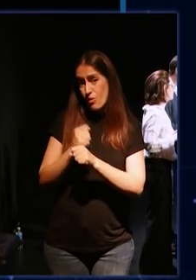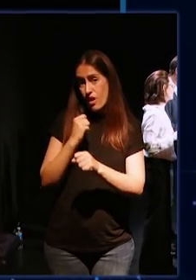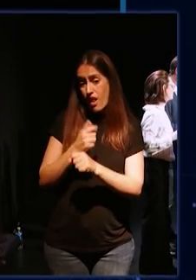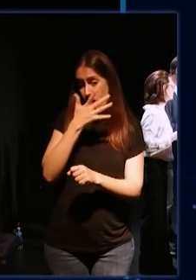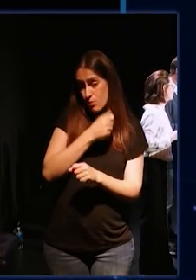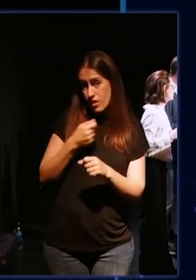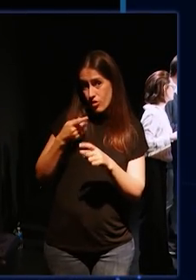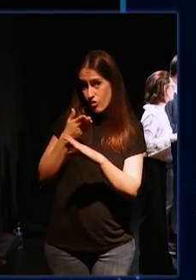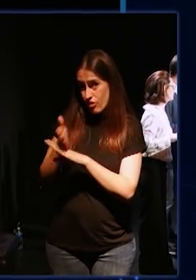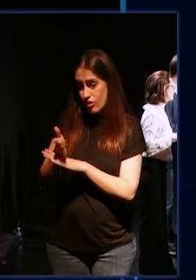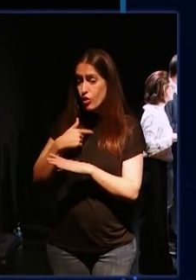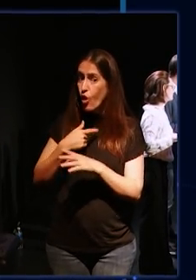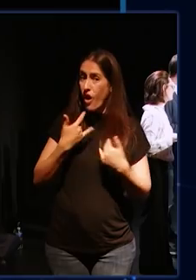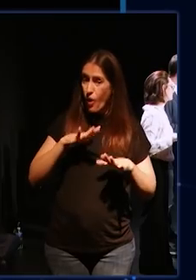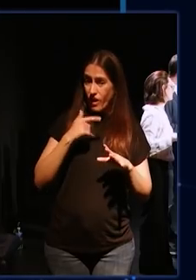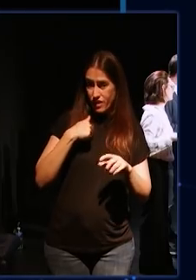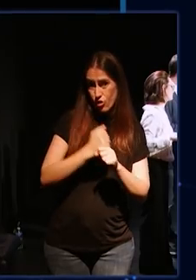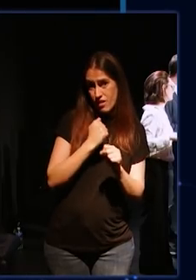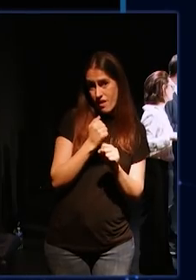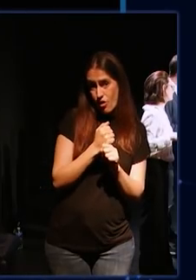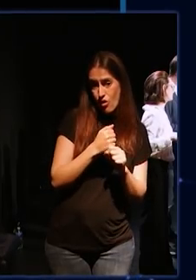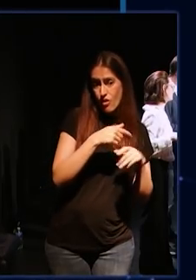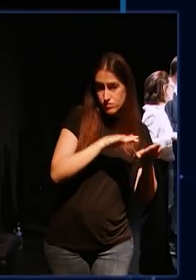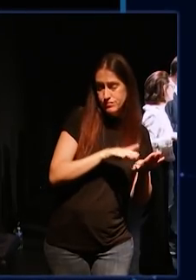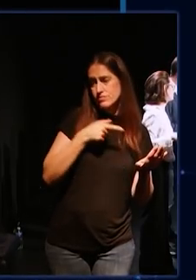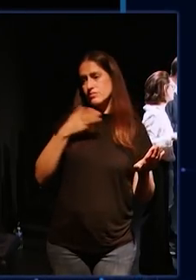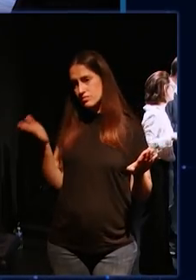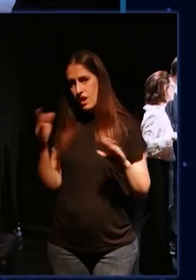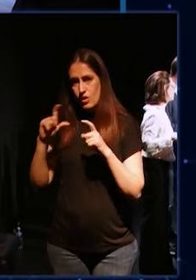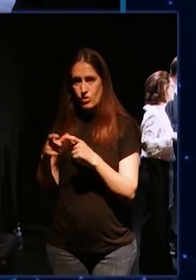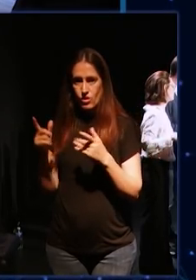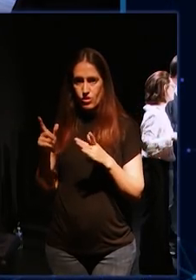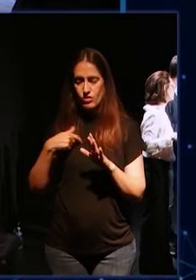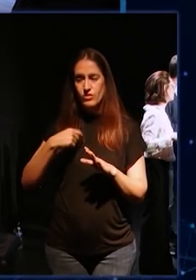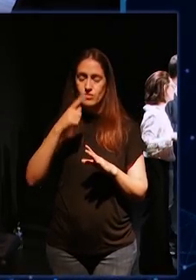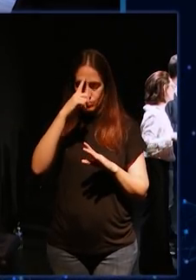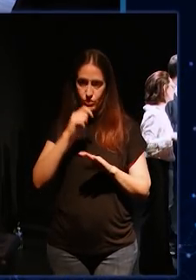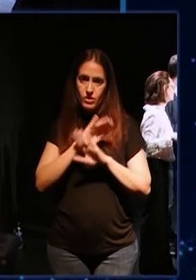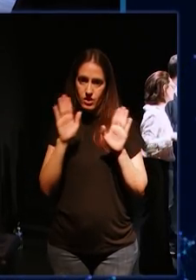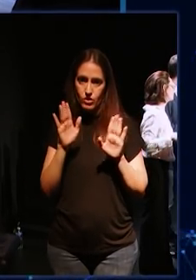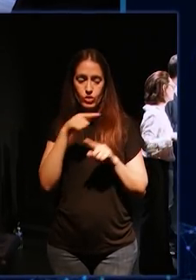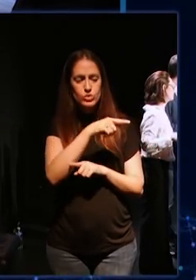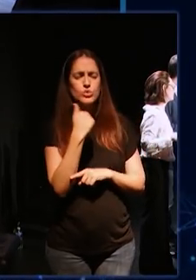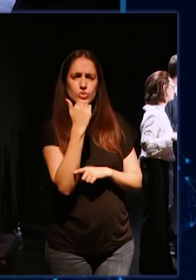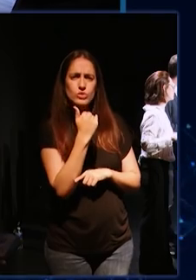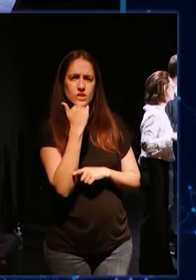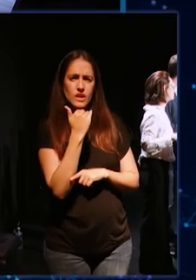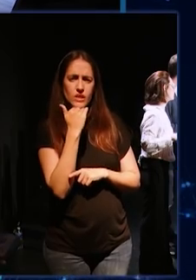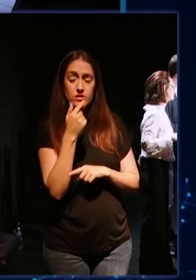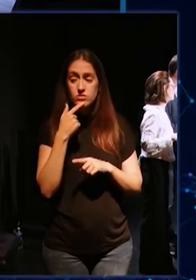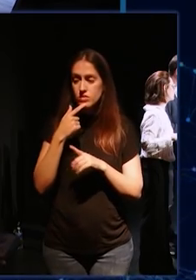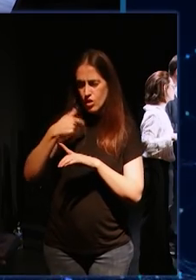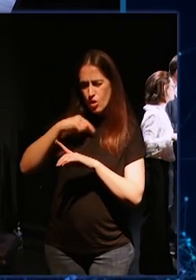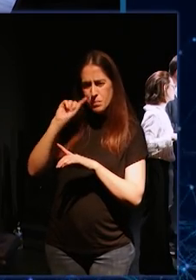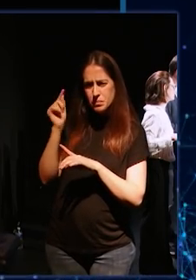fer-ho, hi vaig venir, per tant, que sàpigues que tinc clar... Saps que el gerent estava a la teva disposició, t'ho ha dit sempre... I em vaig